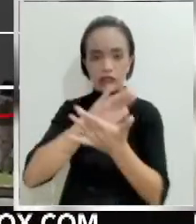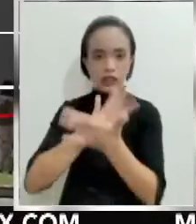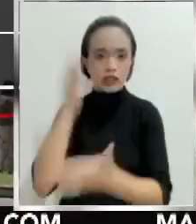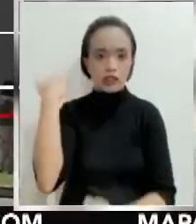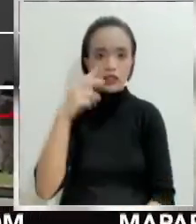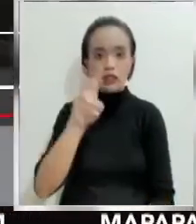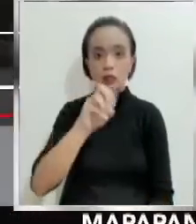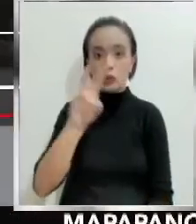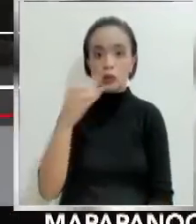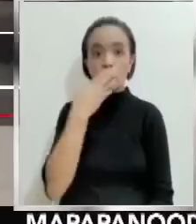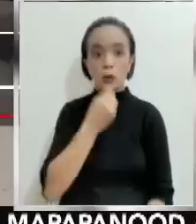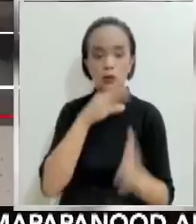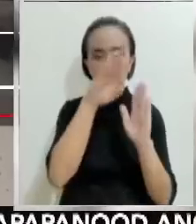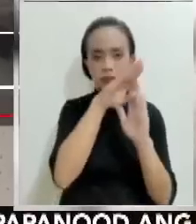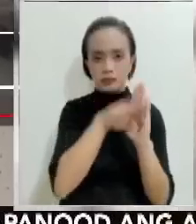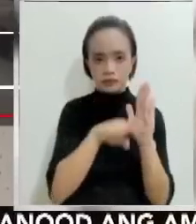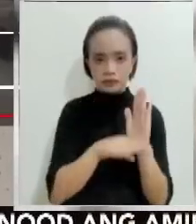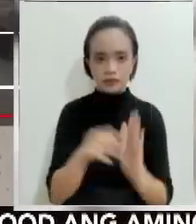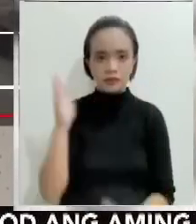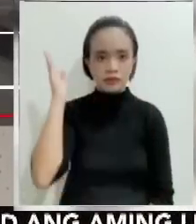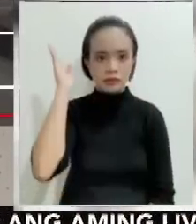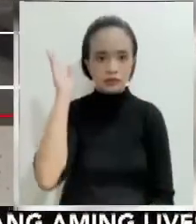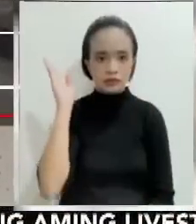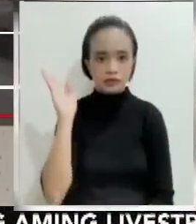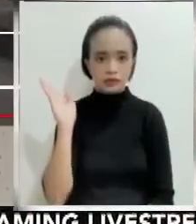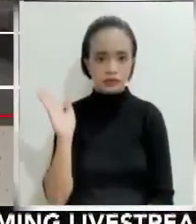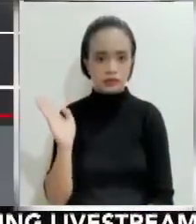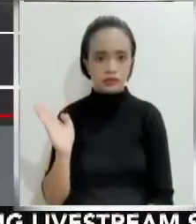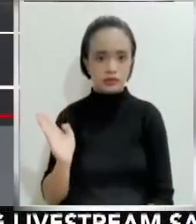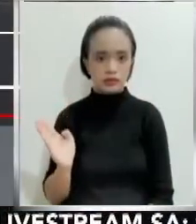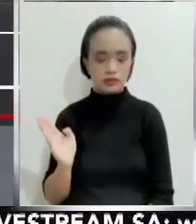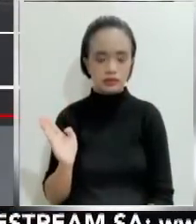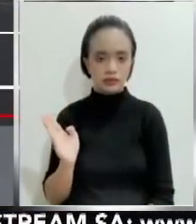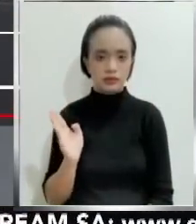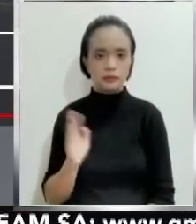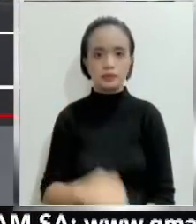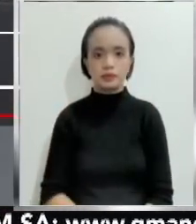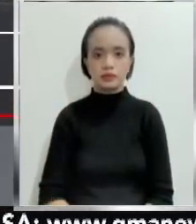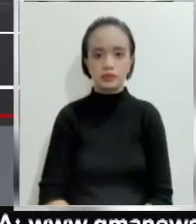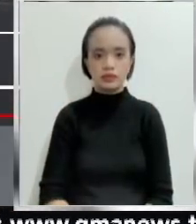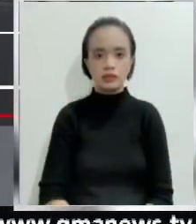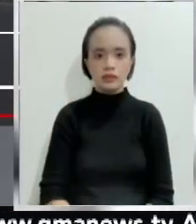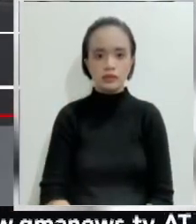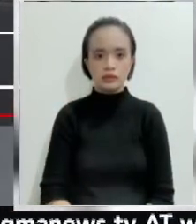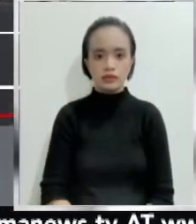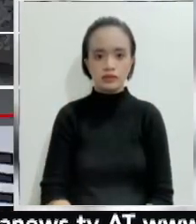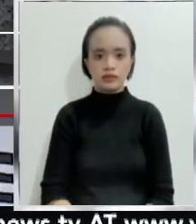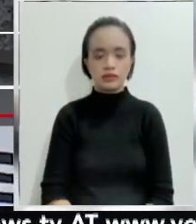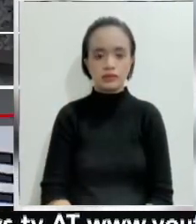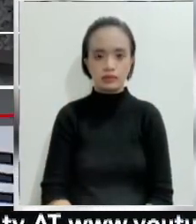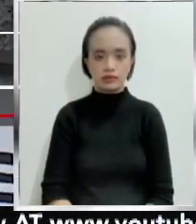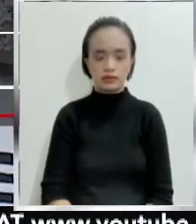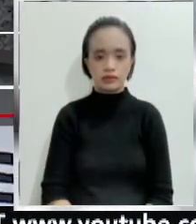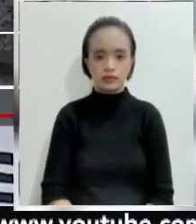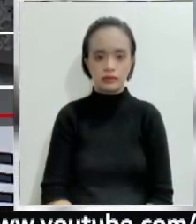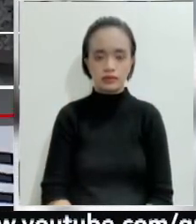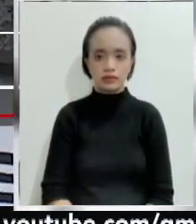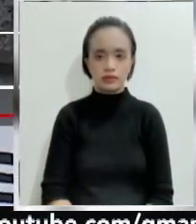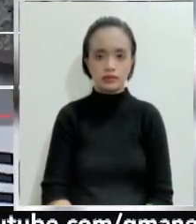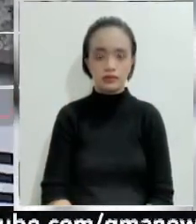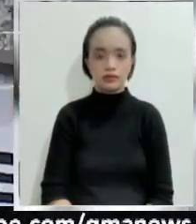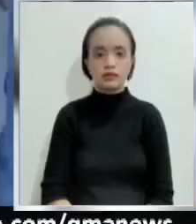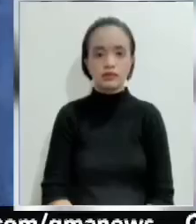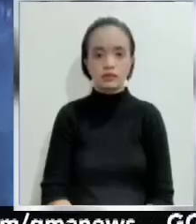JB Sebastian, Francis Go, Willie Yang, Benjamin Marcelo, Zhang Zuli, Jimmy Kinsing Hung, Ryan Ong at